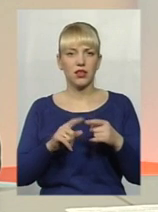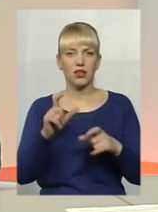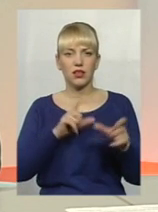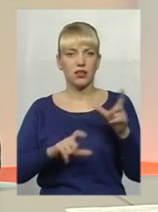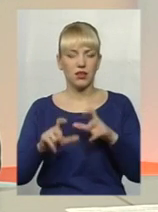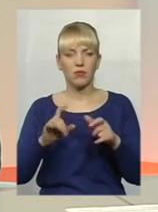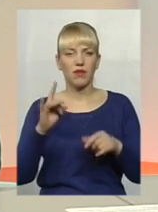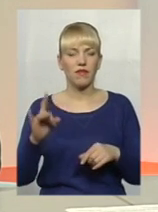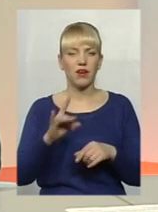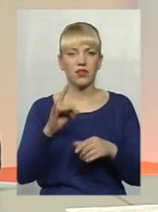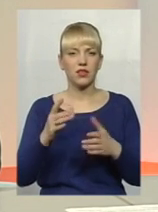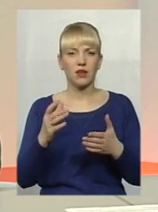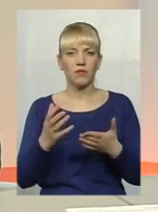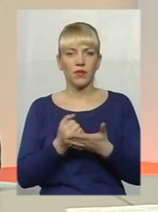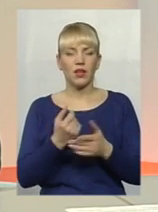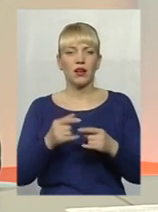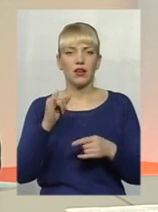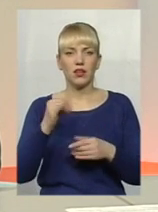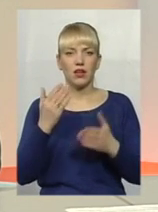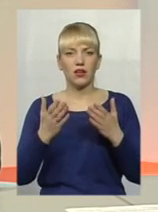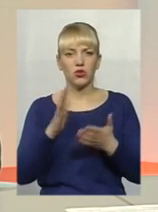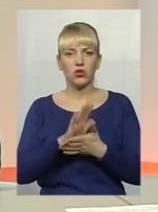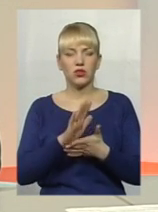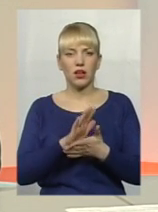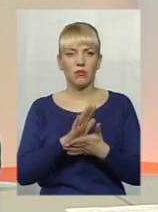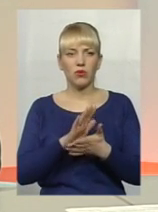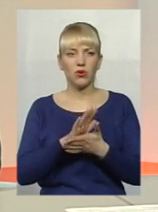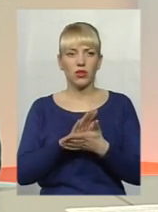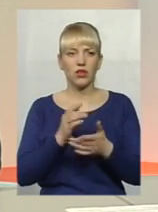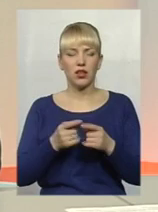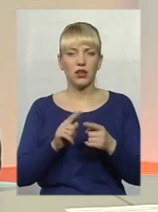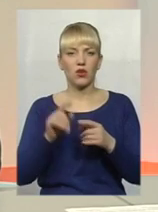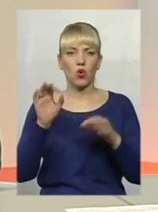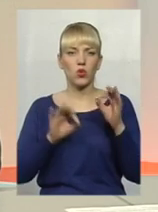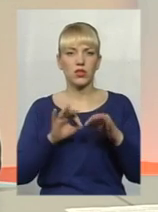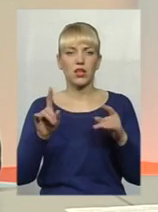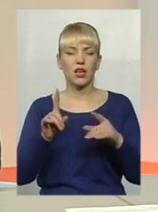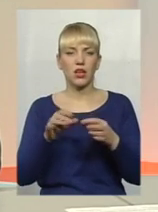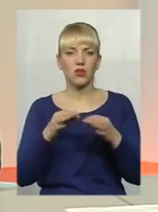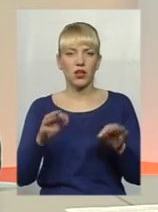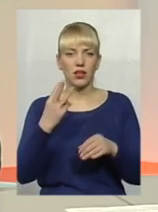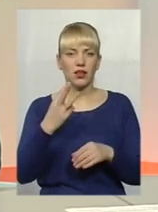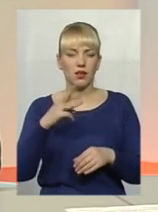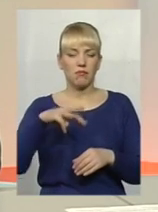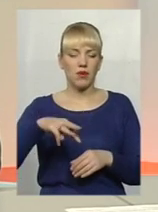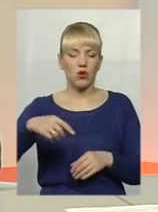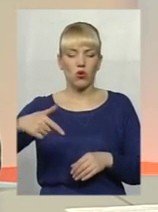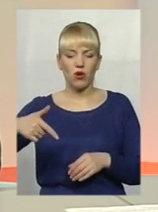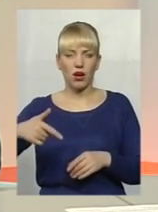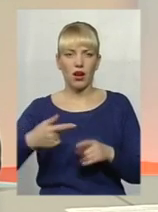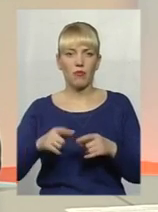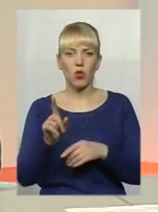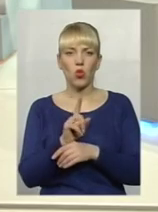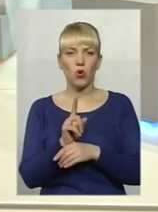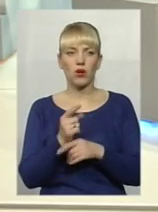рази відбувається. Якщо забруднення ГДК, гранично допустима концентрація, яка дозволена, це 3 мікрограми на метр кубічний. Тобто норма